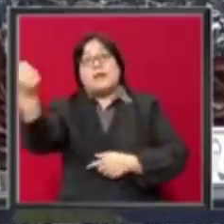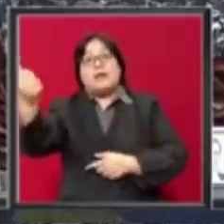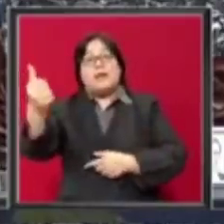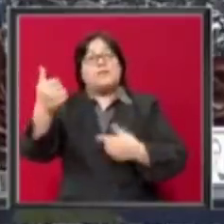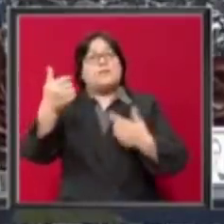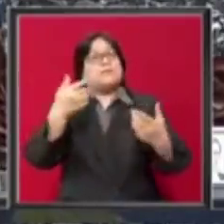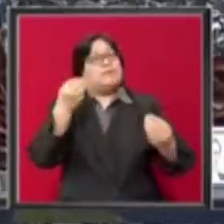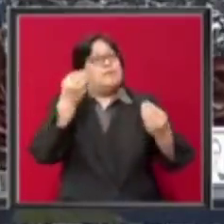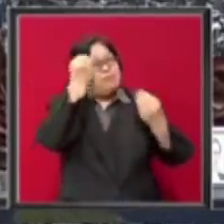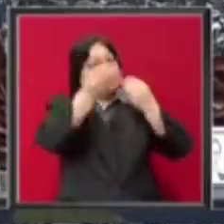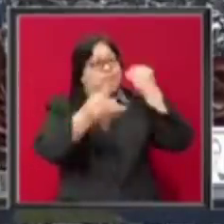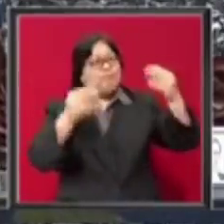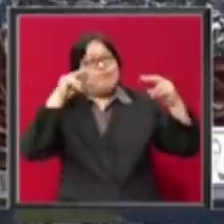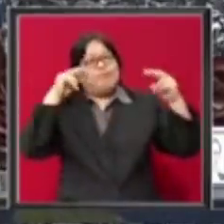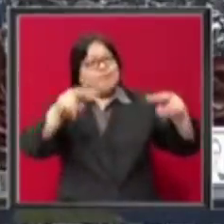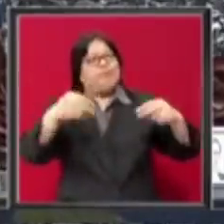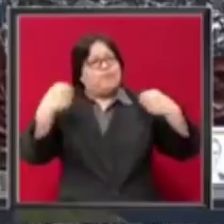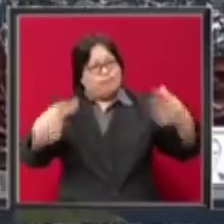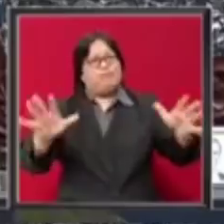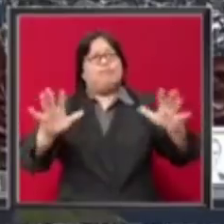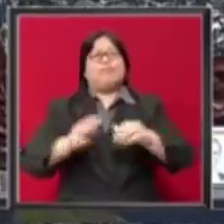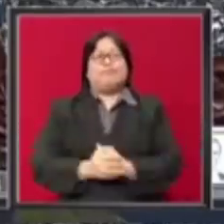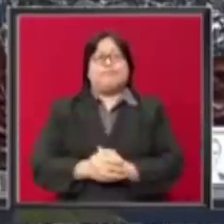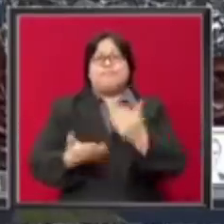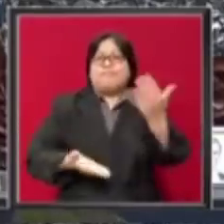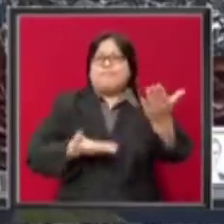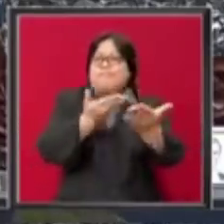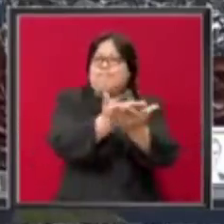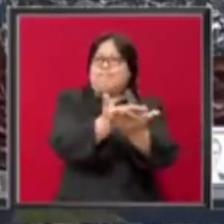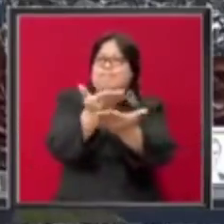telah mengemukakan pandangan-pandangan mereka.